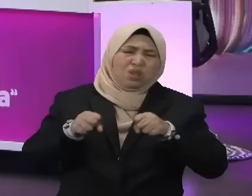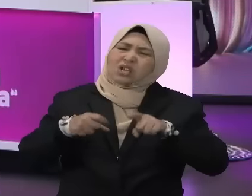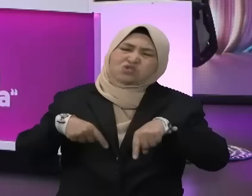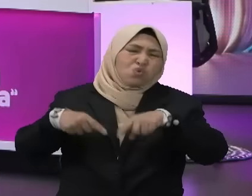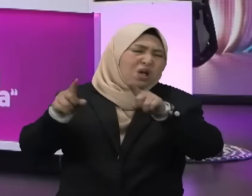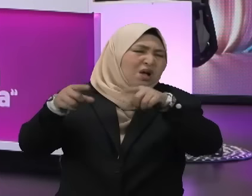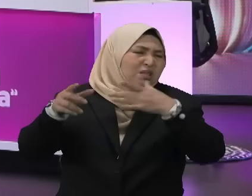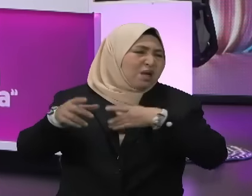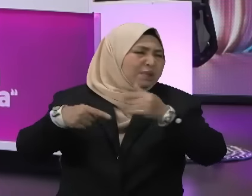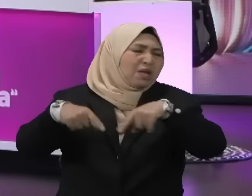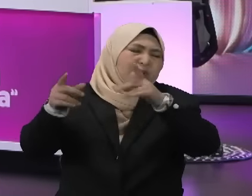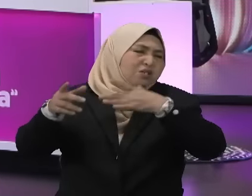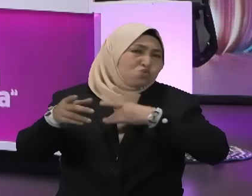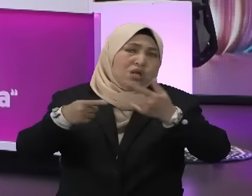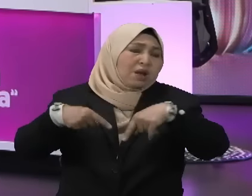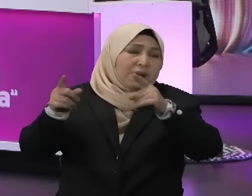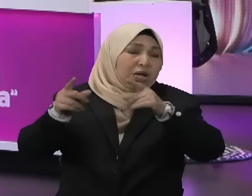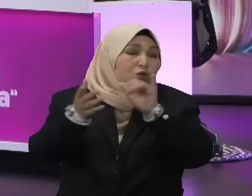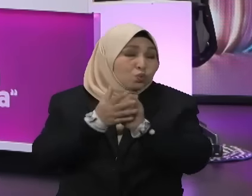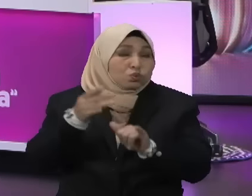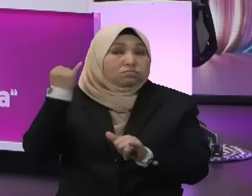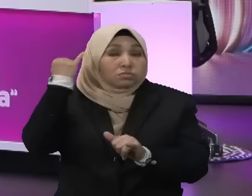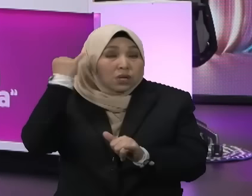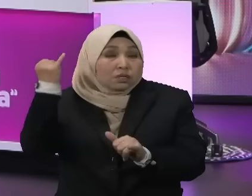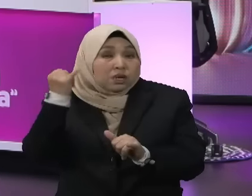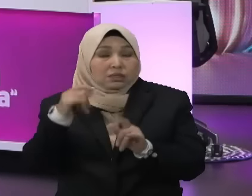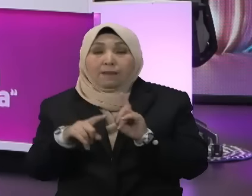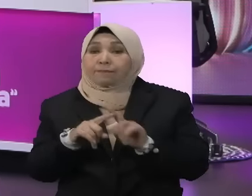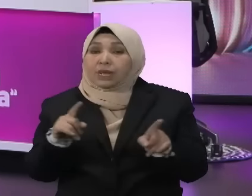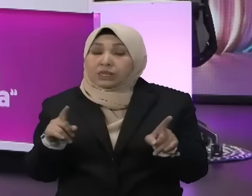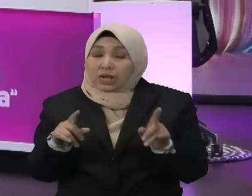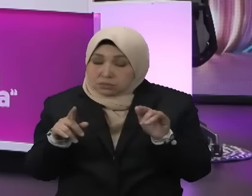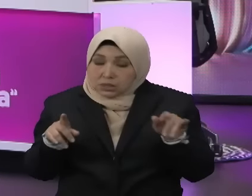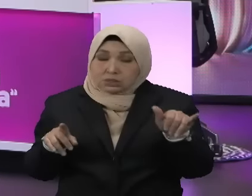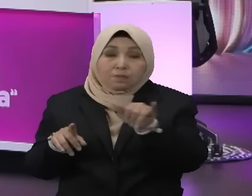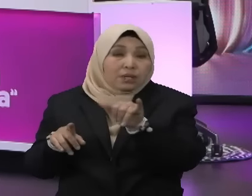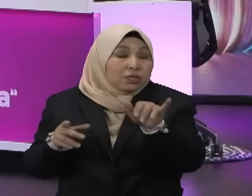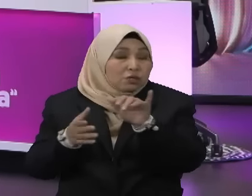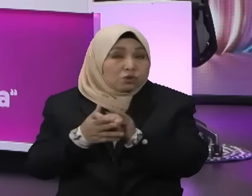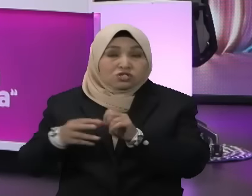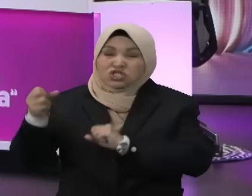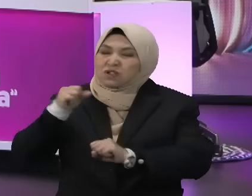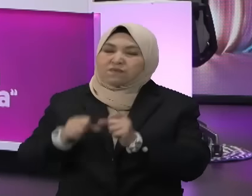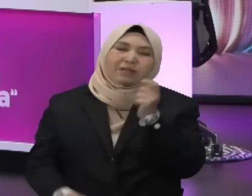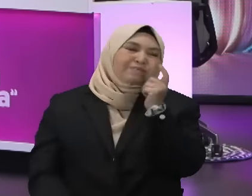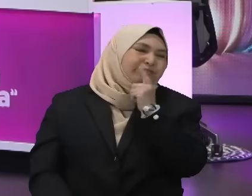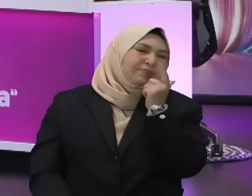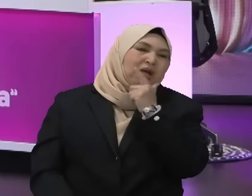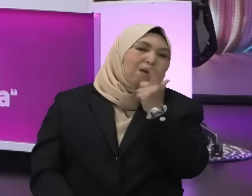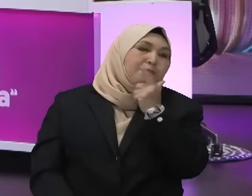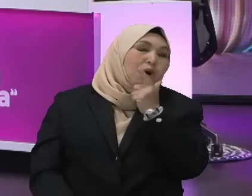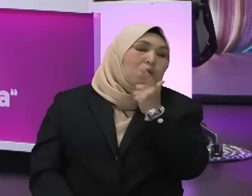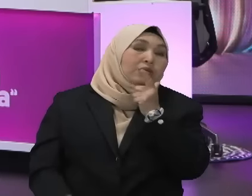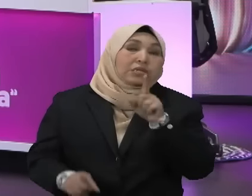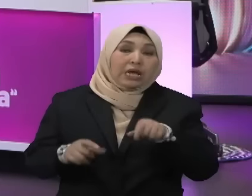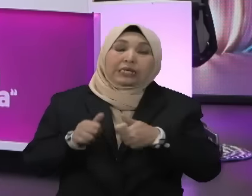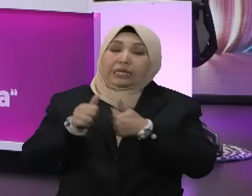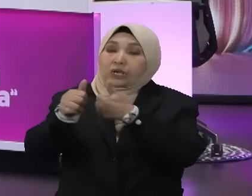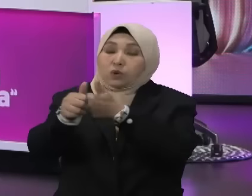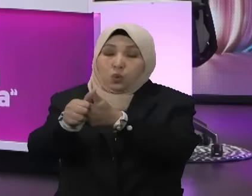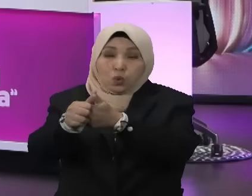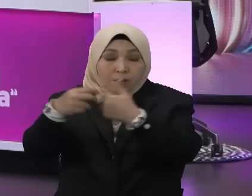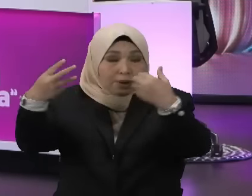nak tak perlulah kot. Itu pandangannya. Jadi yang diumpamakan di situ adalah sifat tidak mahu untuk pergi berperang